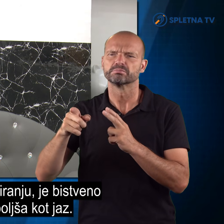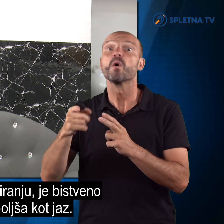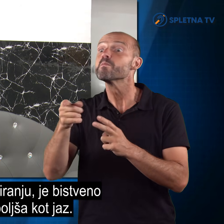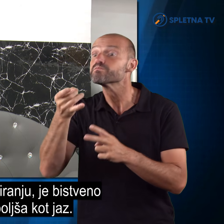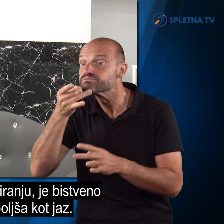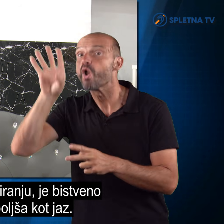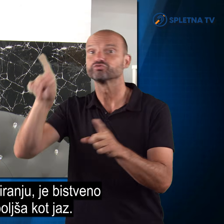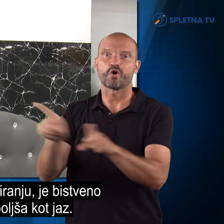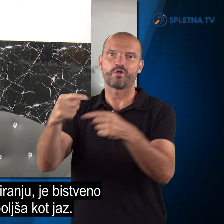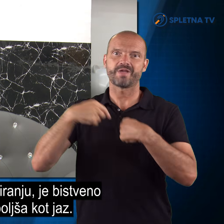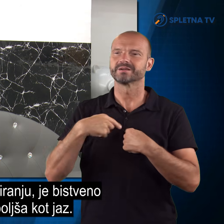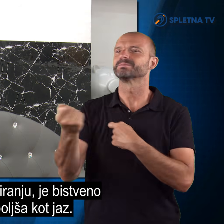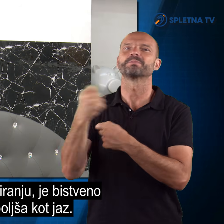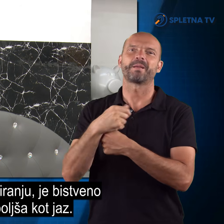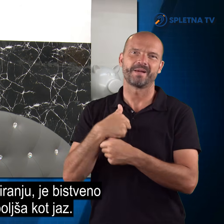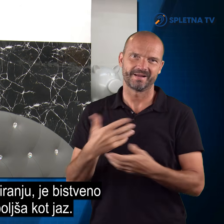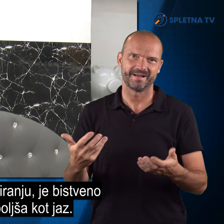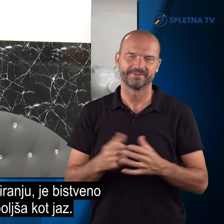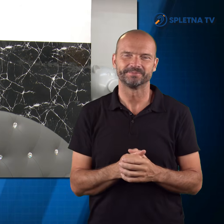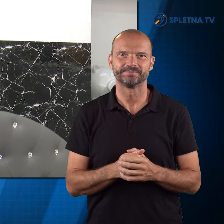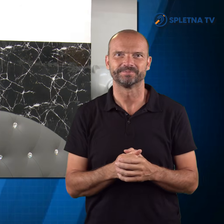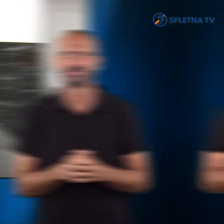ferniranju je bistveno veliko boljše kot jaz.